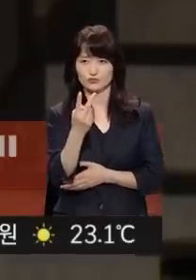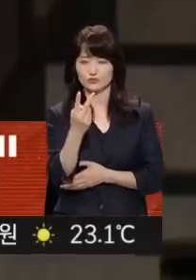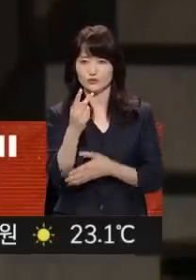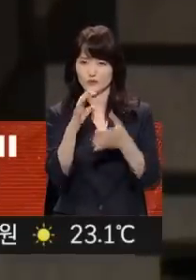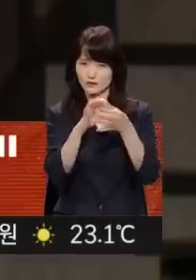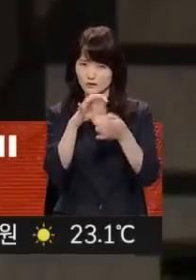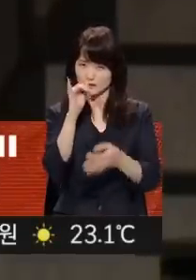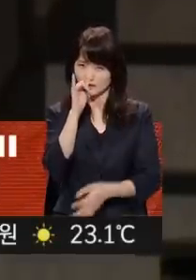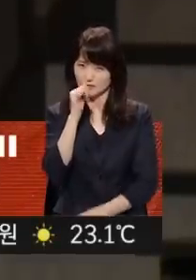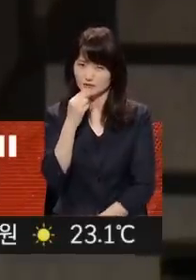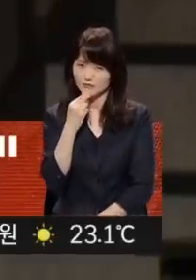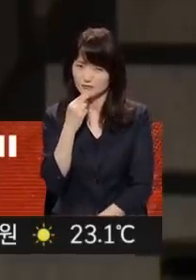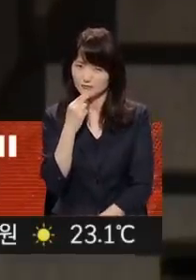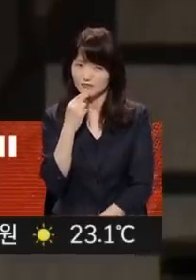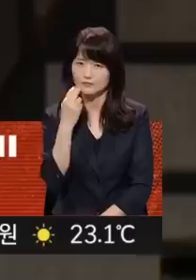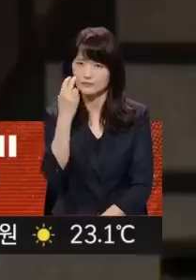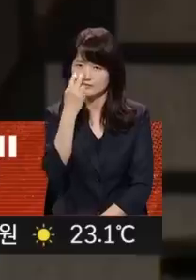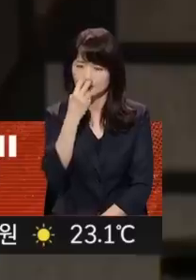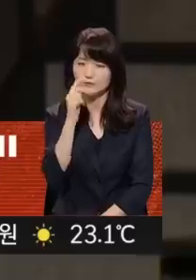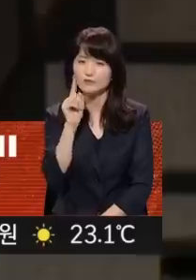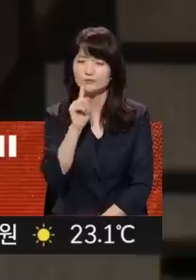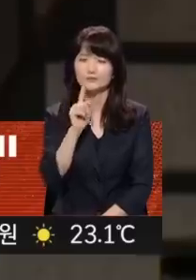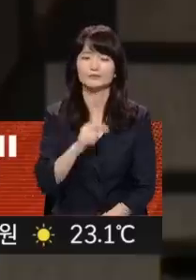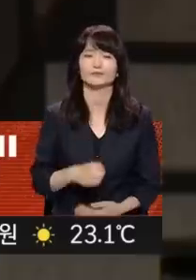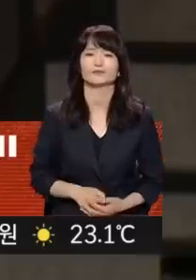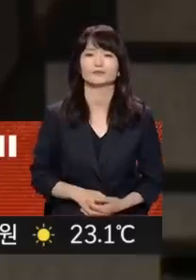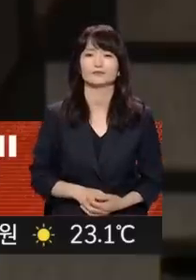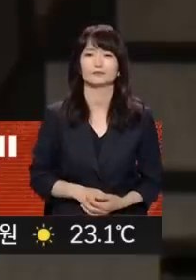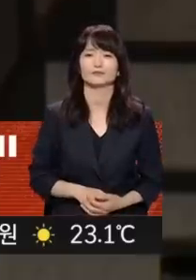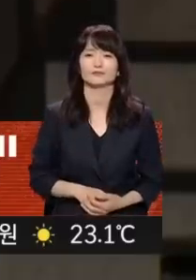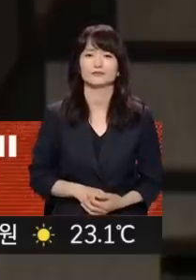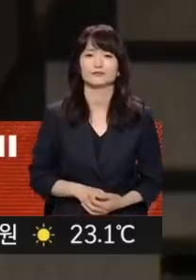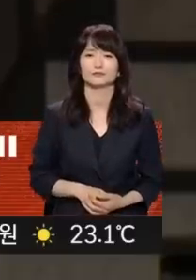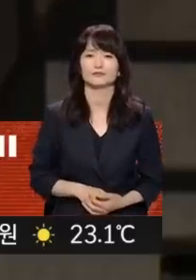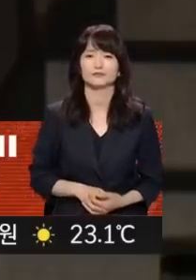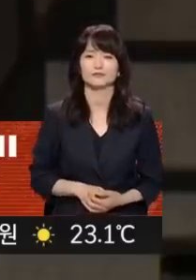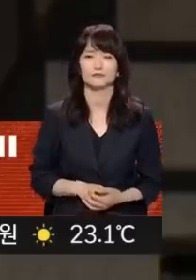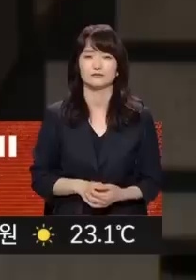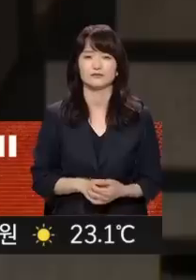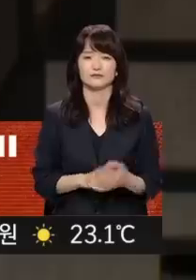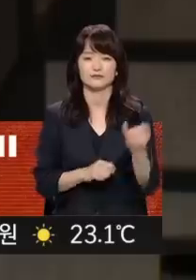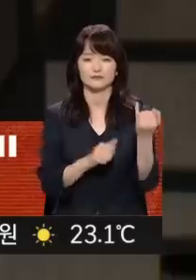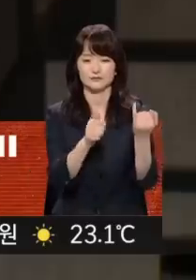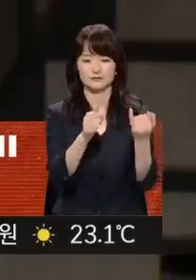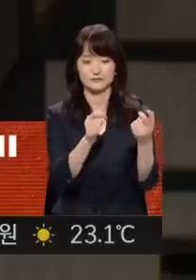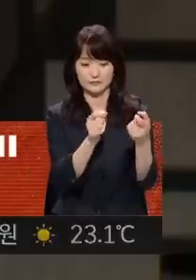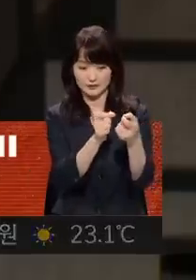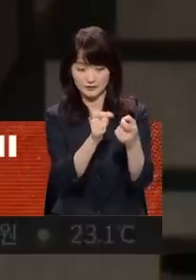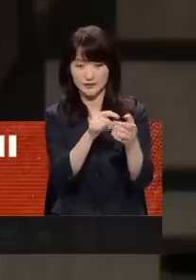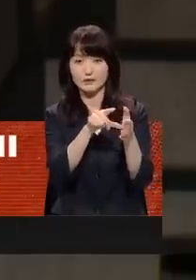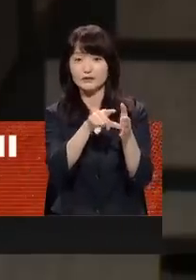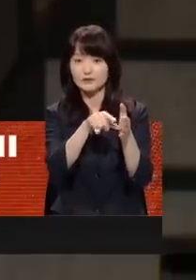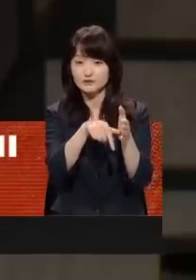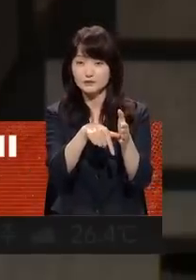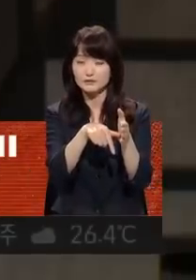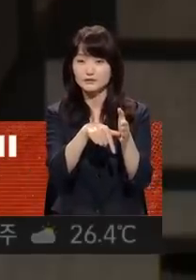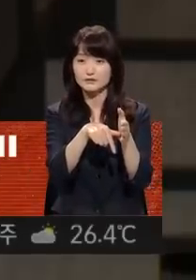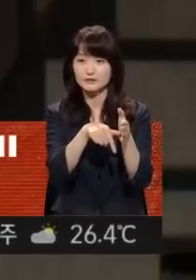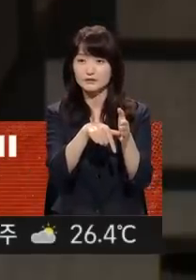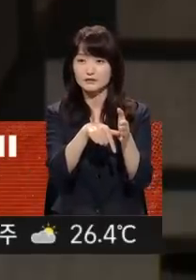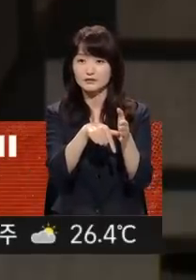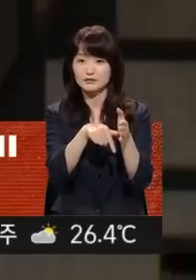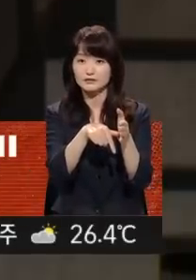한번 짚어보게 된다면 아무래도 이렇게 가까이 있는 그런 기간이라든가 어떤 그런 시간들이 점점 이렇게